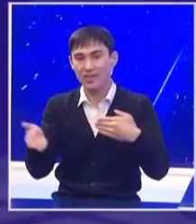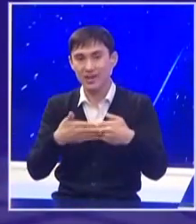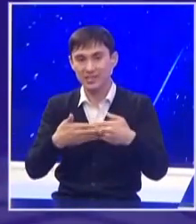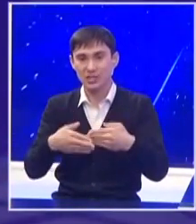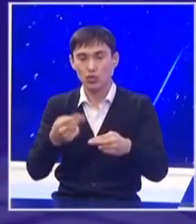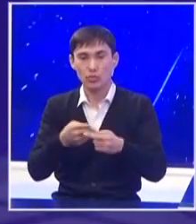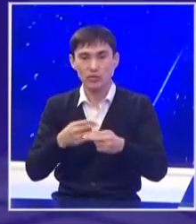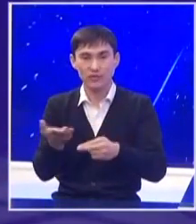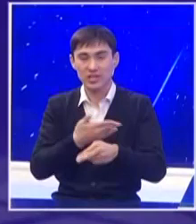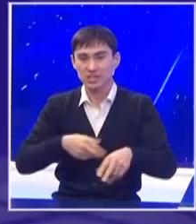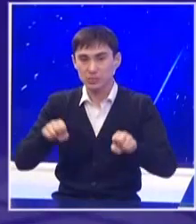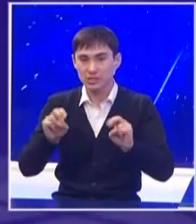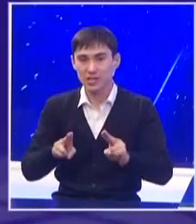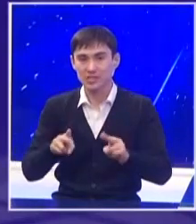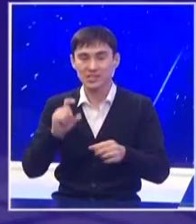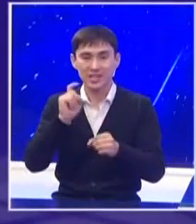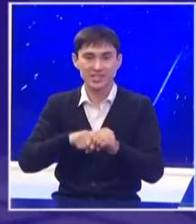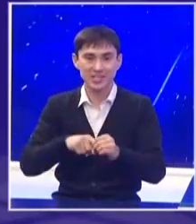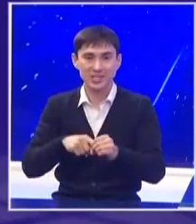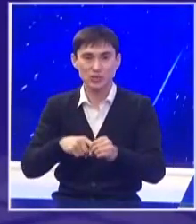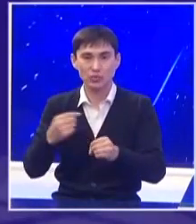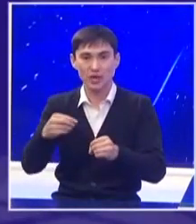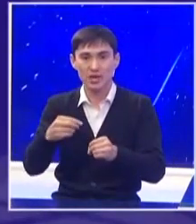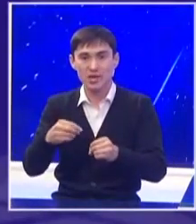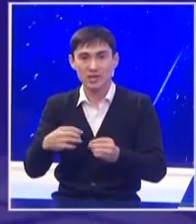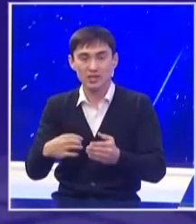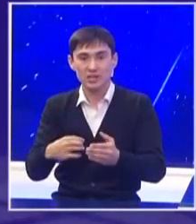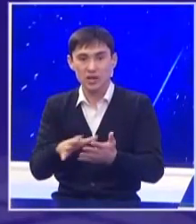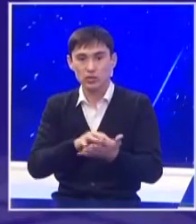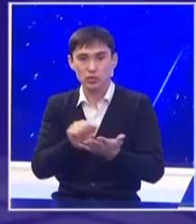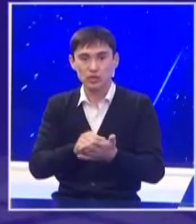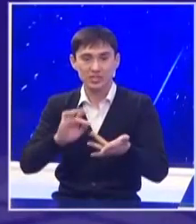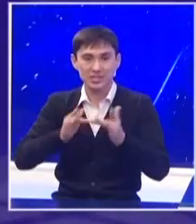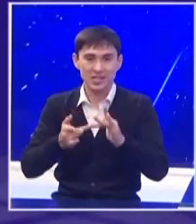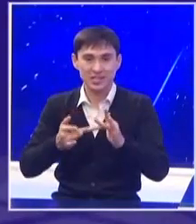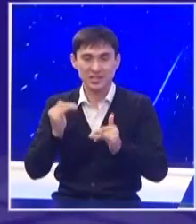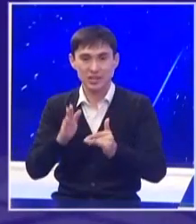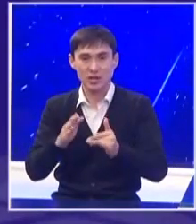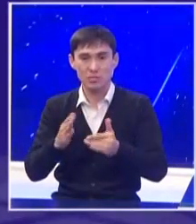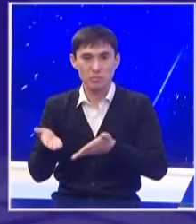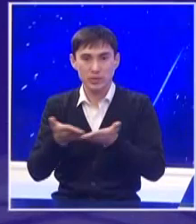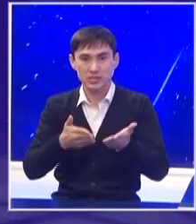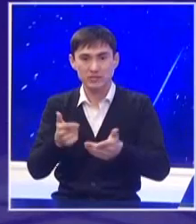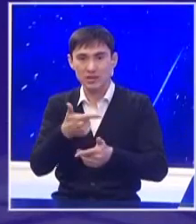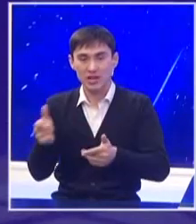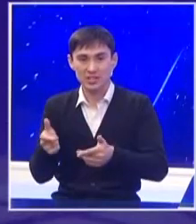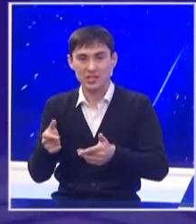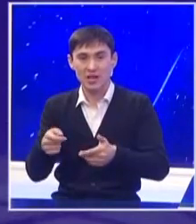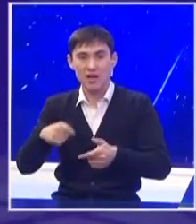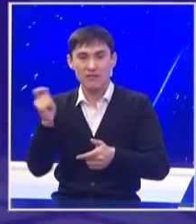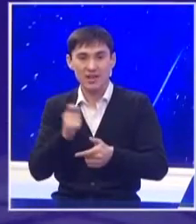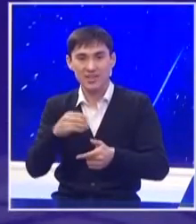Кроме того, нашими специалистами за регистрацию на деструктивных сайтах, в социальных сетях интернет, призыв граждан к войне в Сирии,